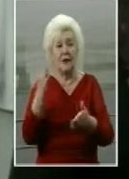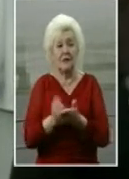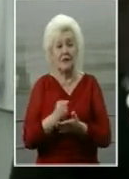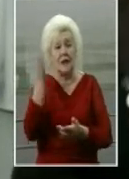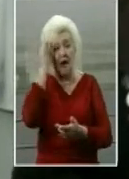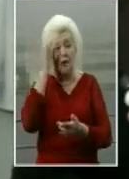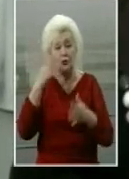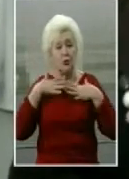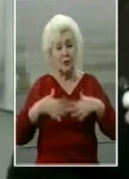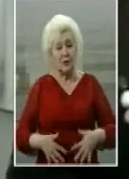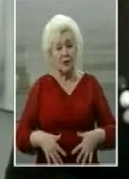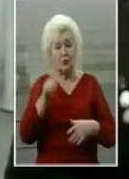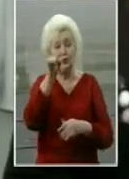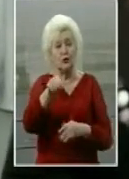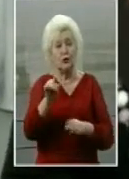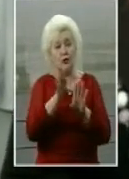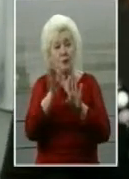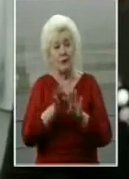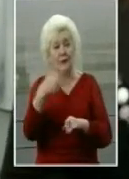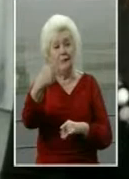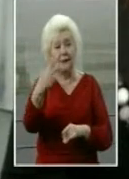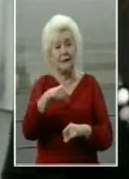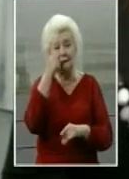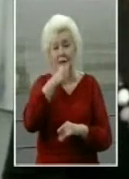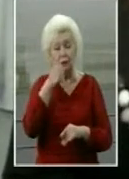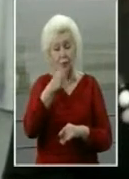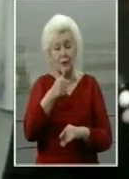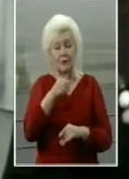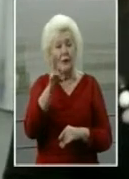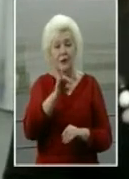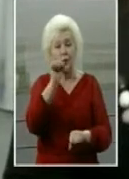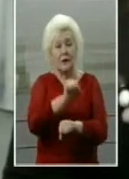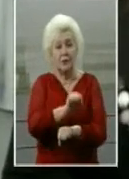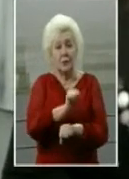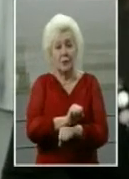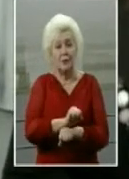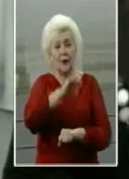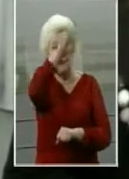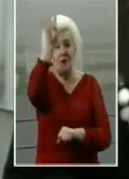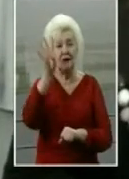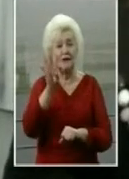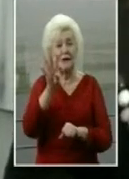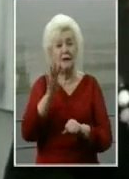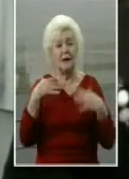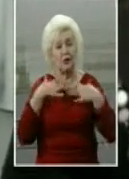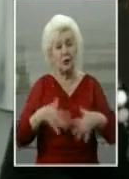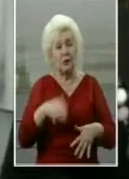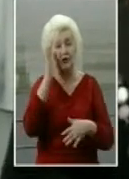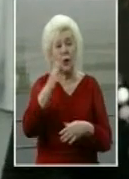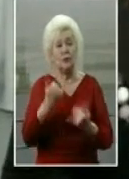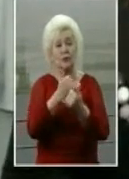чорна сорочка, яку ми побачимо, то йому вишита на 30 років. Ну, не зупиняє, звичайно, весільна сорочка буде